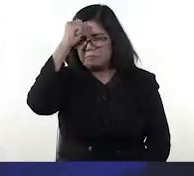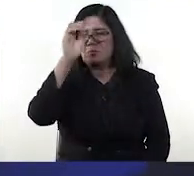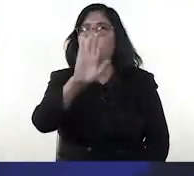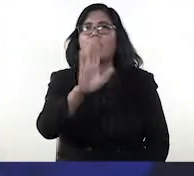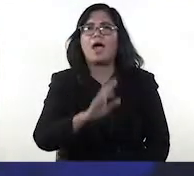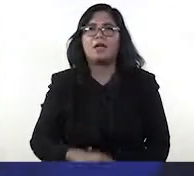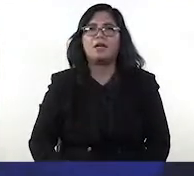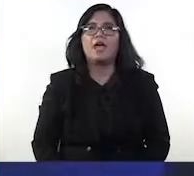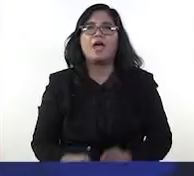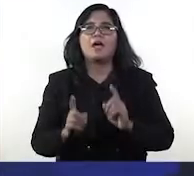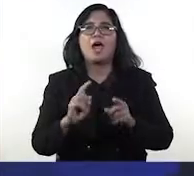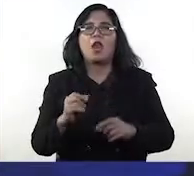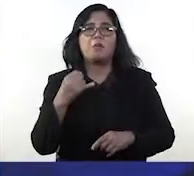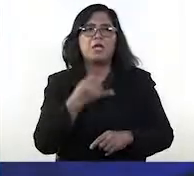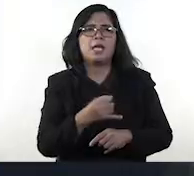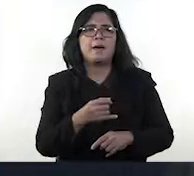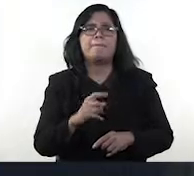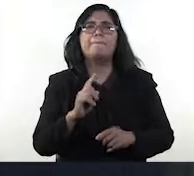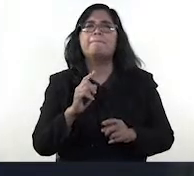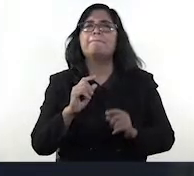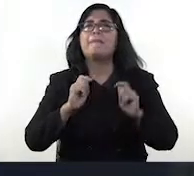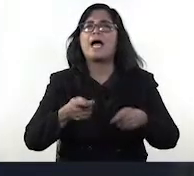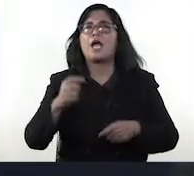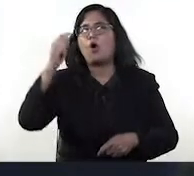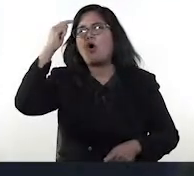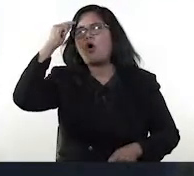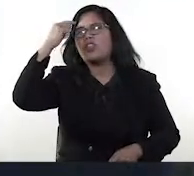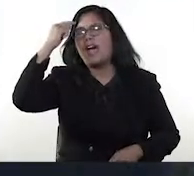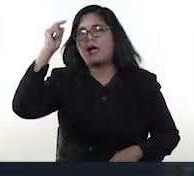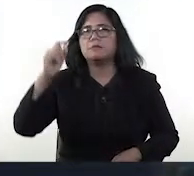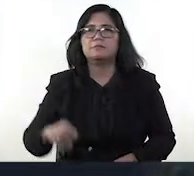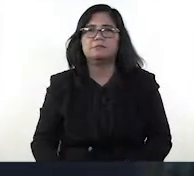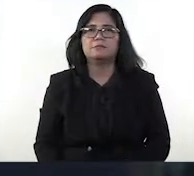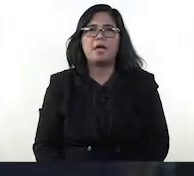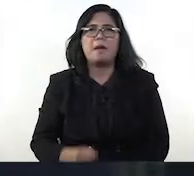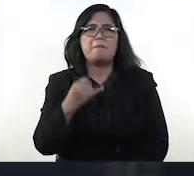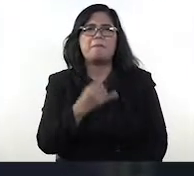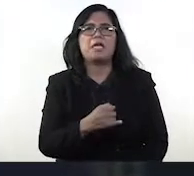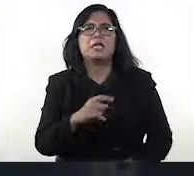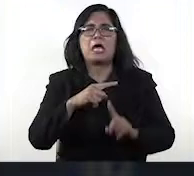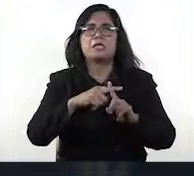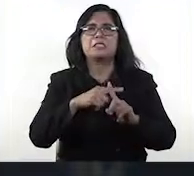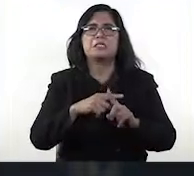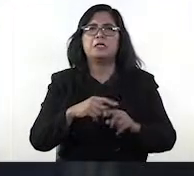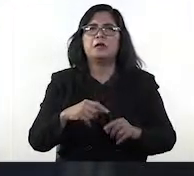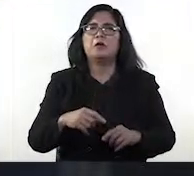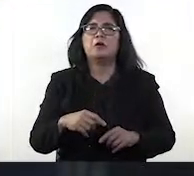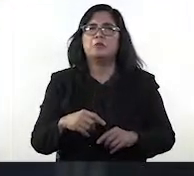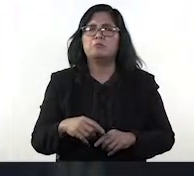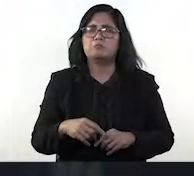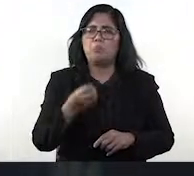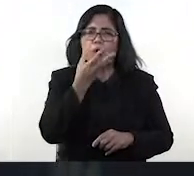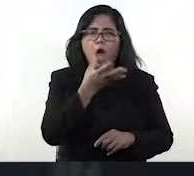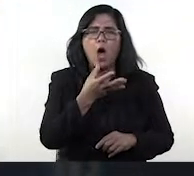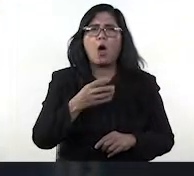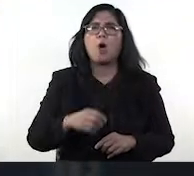orang menghina tuh pakai otak sedikit napa menghina orang Kristen orang kristen ini menuhankan